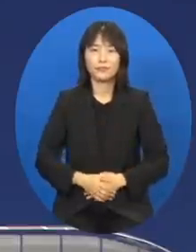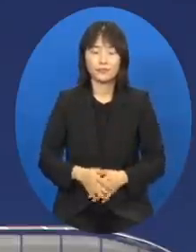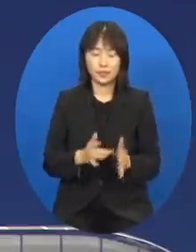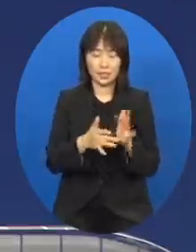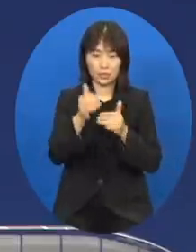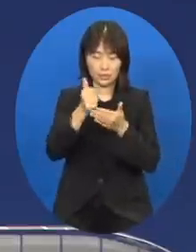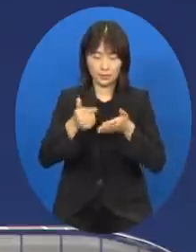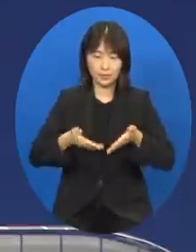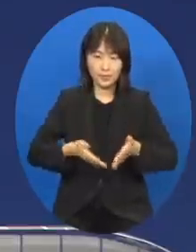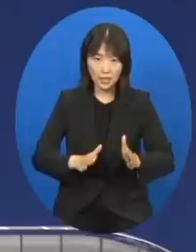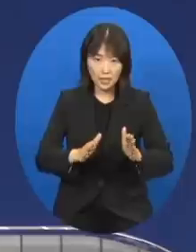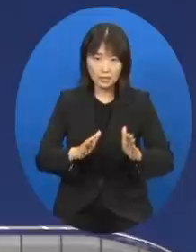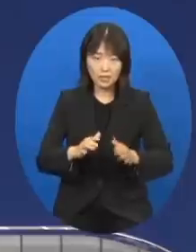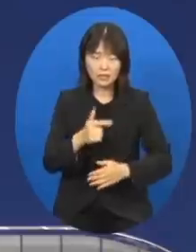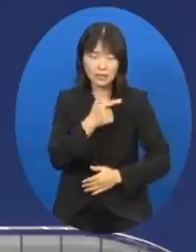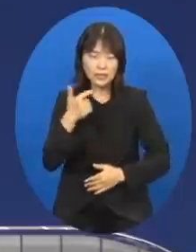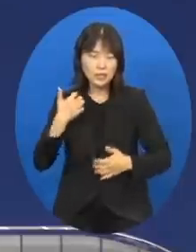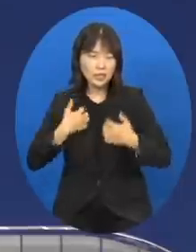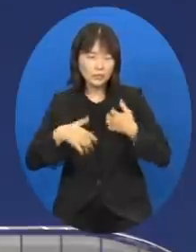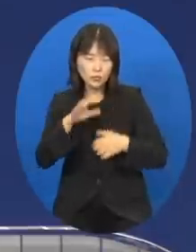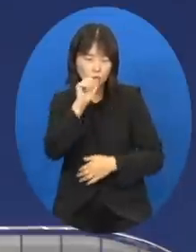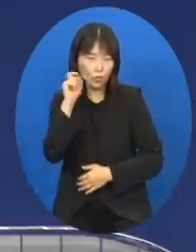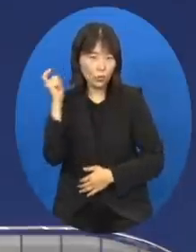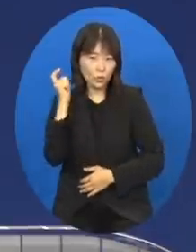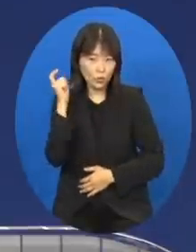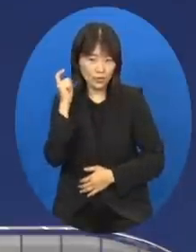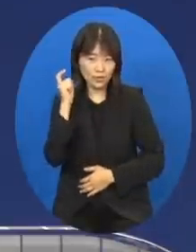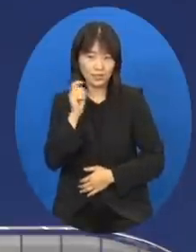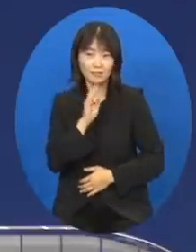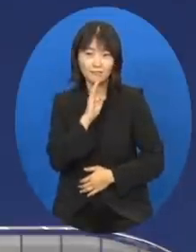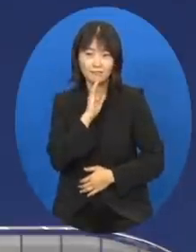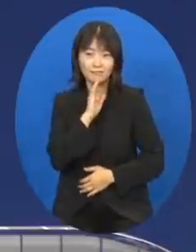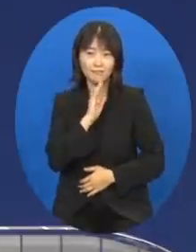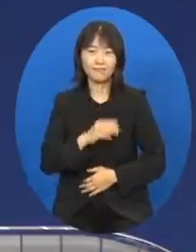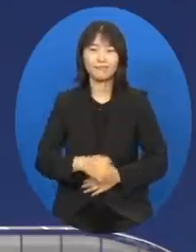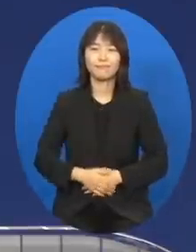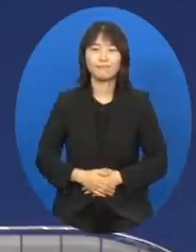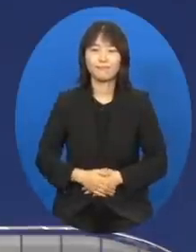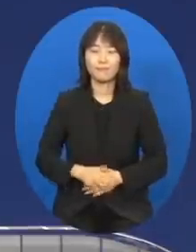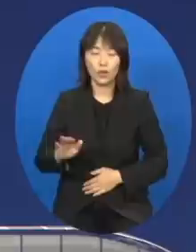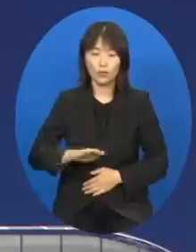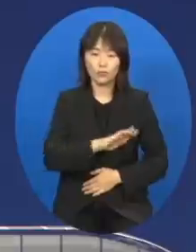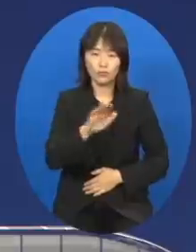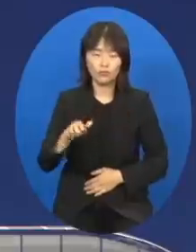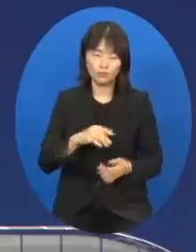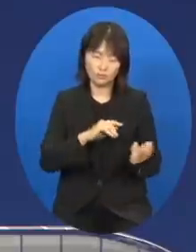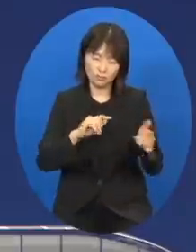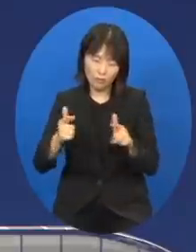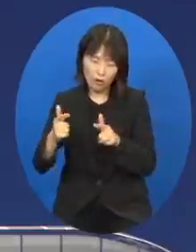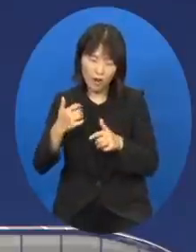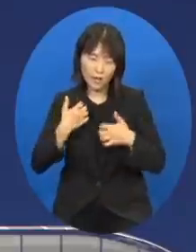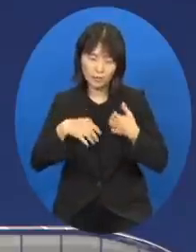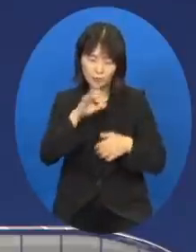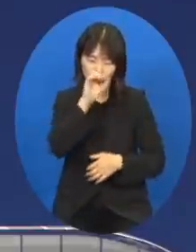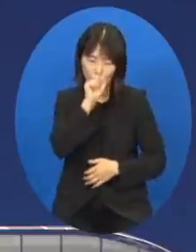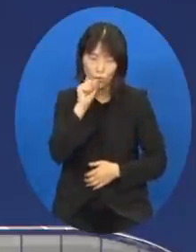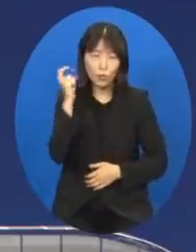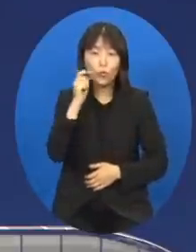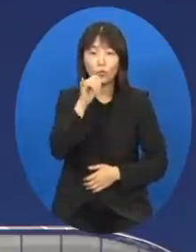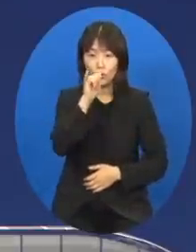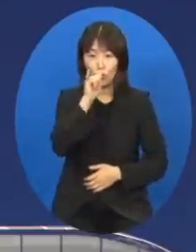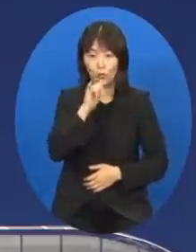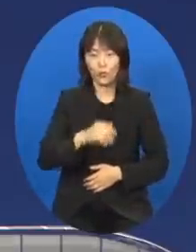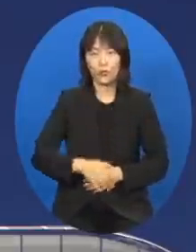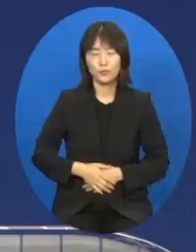예수님의 탄생이 그렇게 큰 기쁨의 좋은 소식이라는 거죠. 우리도 여러 가지로 기쁜 소식들이 있습니다.